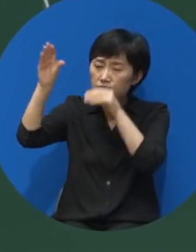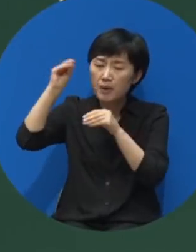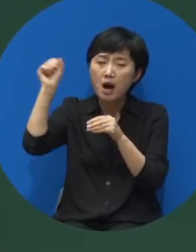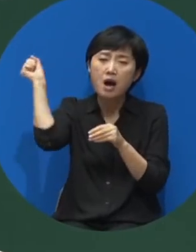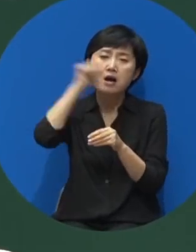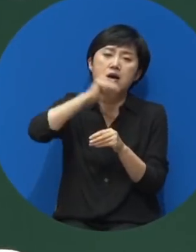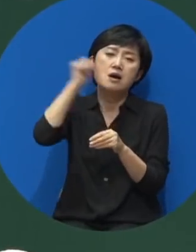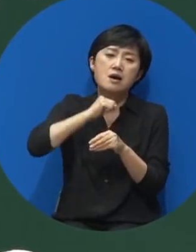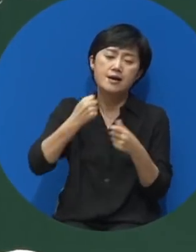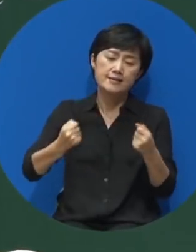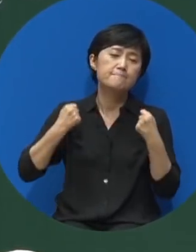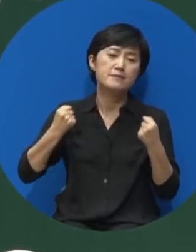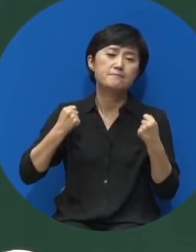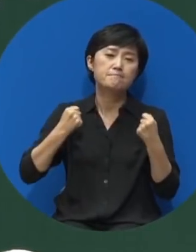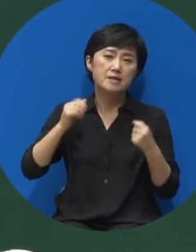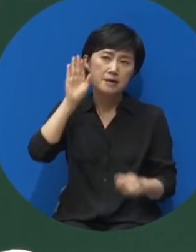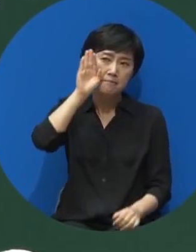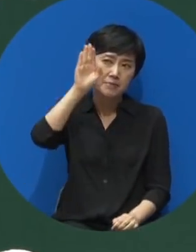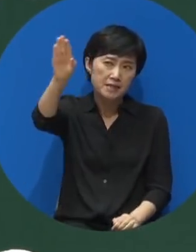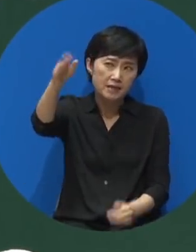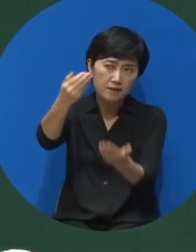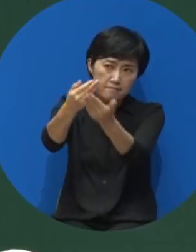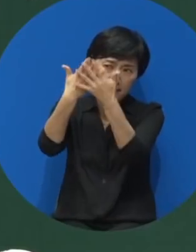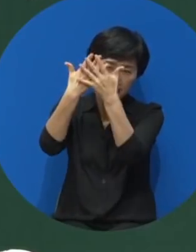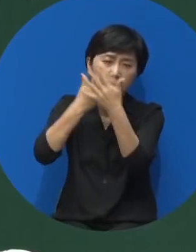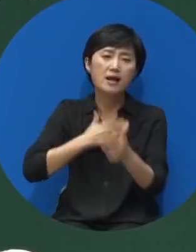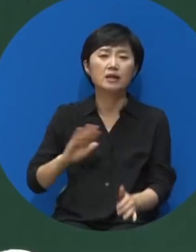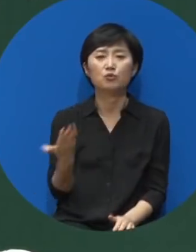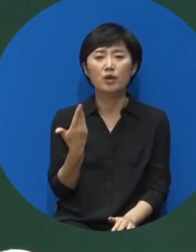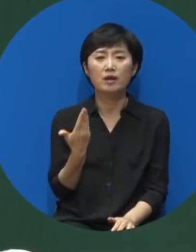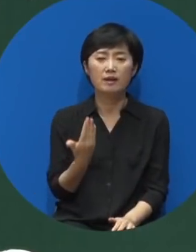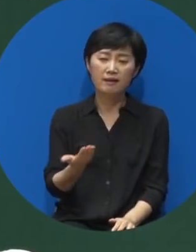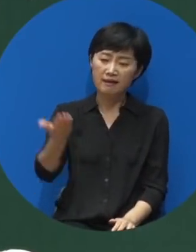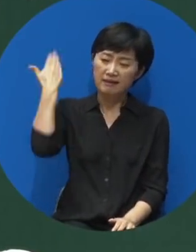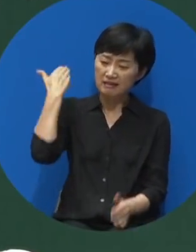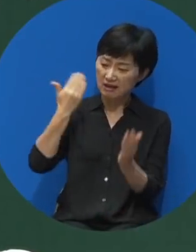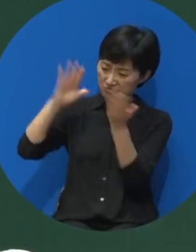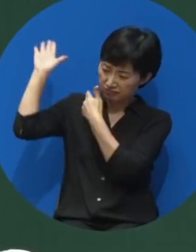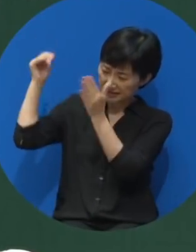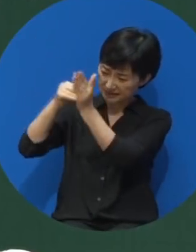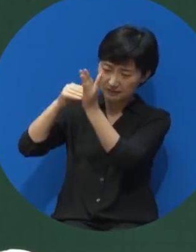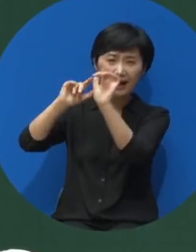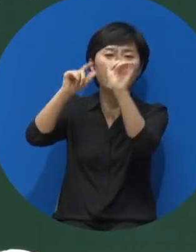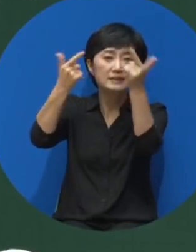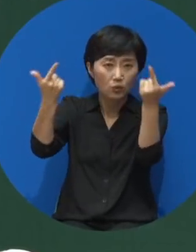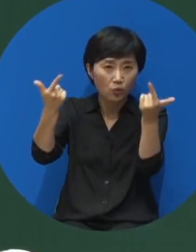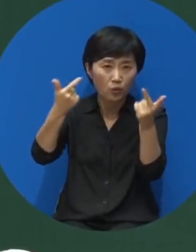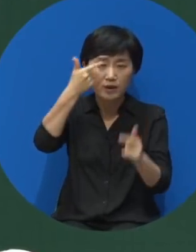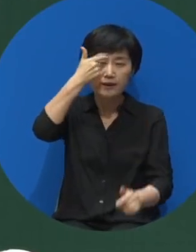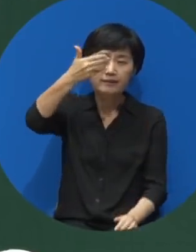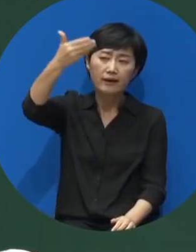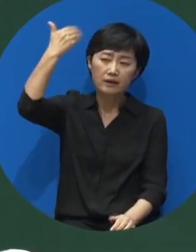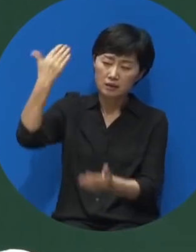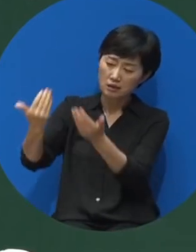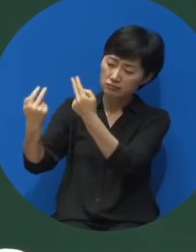如果你们在这里面听讲道话的话，必定能够看见未来。 그것도 미래란 건 지나간 과거가 아니지요. 하나님이 약속한 과거가 보이기